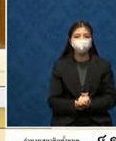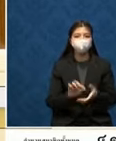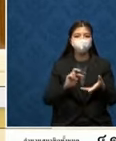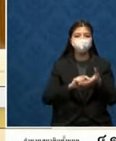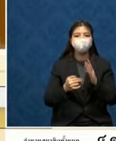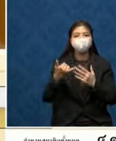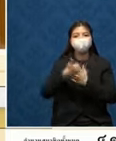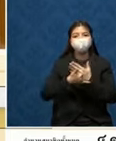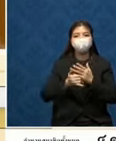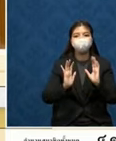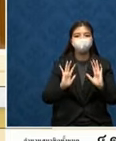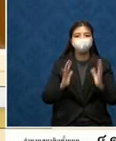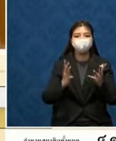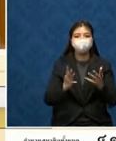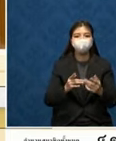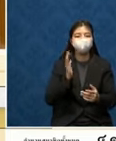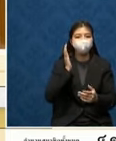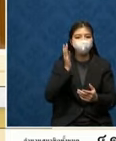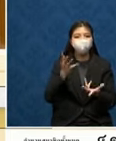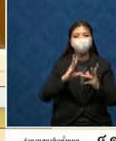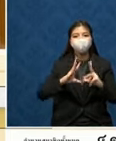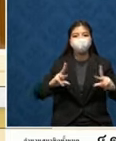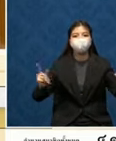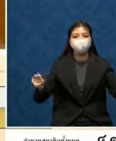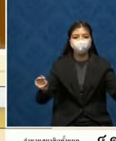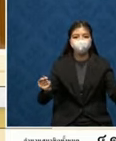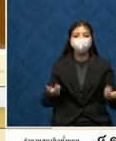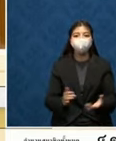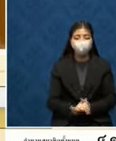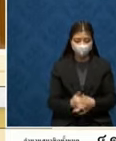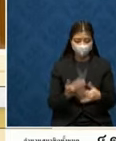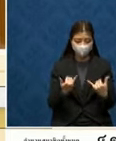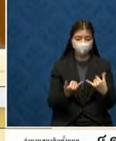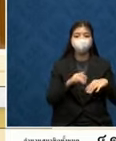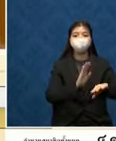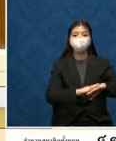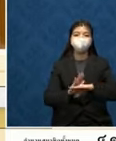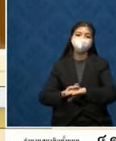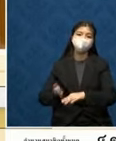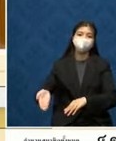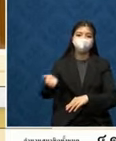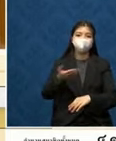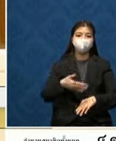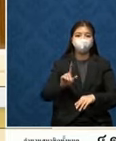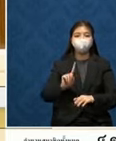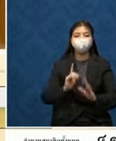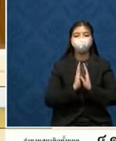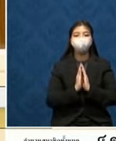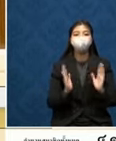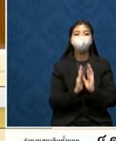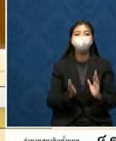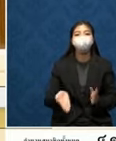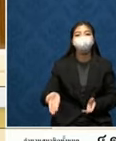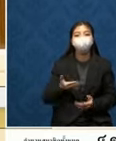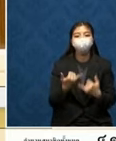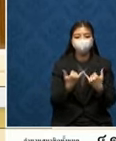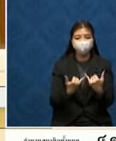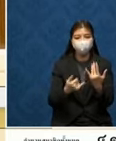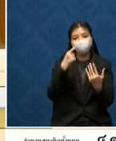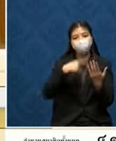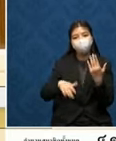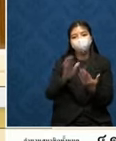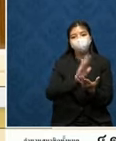ฮะว่าหน้ามันก็แตกไปหมดอ่ะนะสิ่งที่ผมอยากจะเตือนพวกเราทุกคนก็ผมก็ขอบคุณทุกคนนะครับในการที่ทำให้บ้านเมืองมี